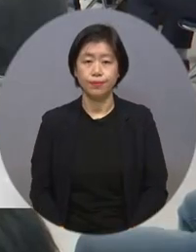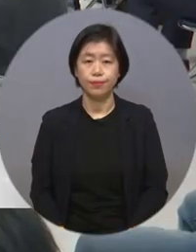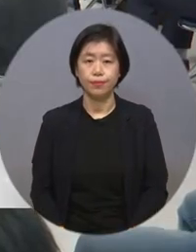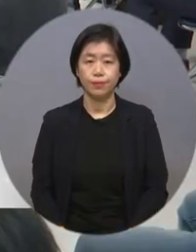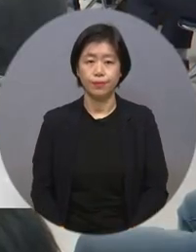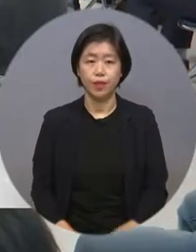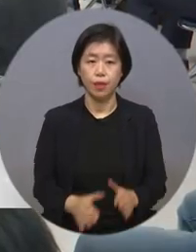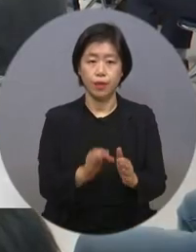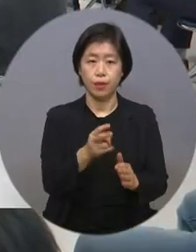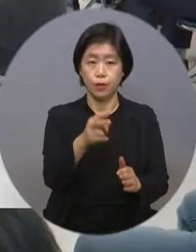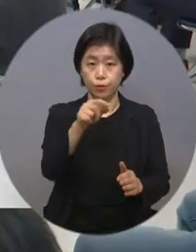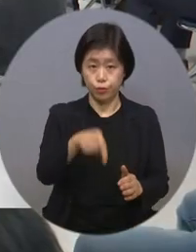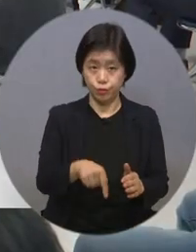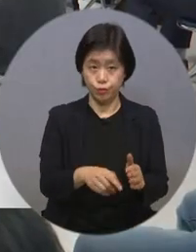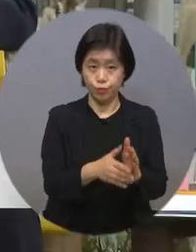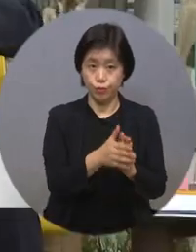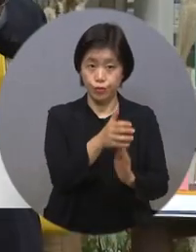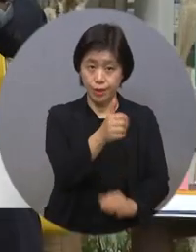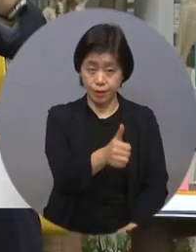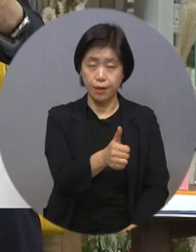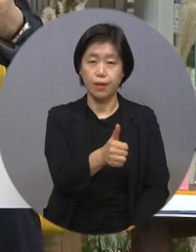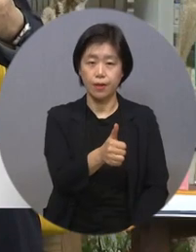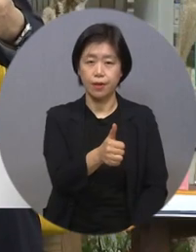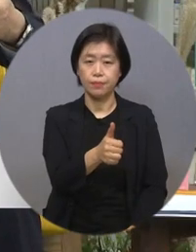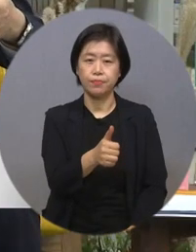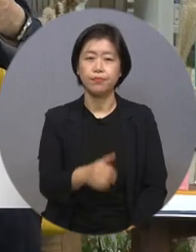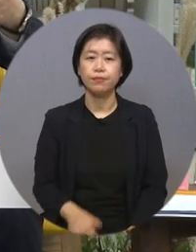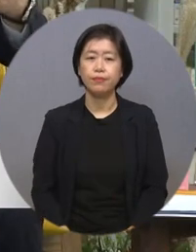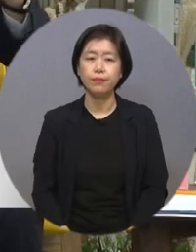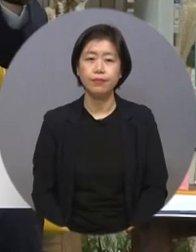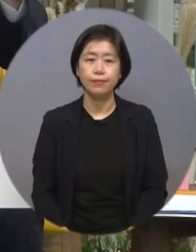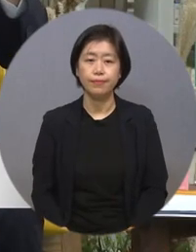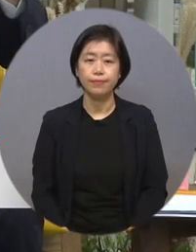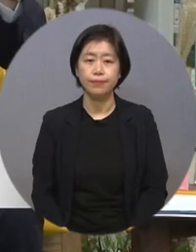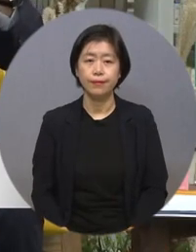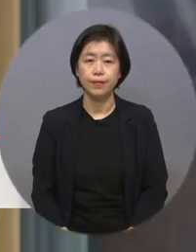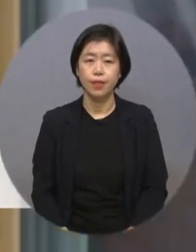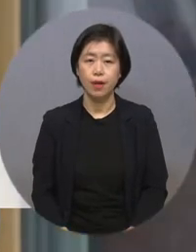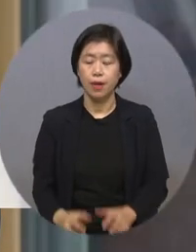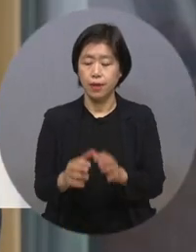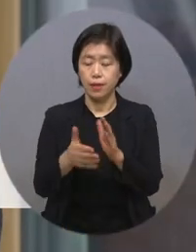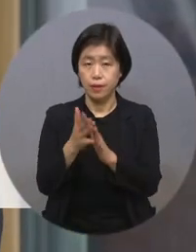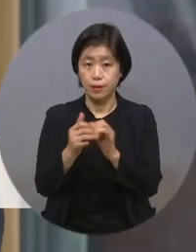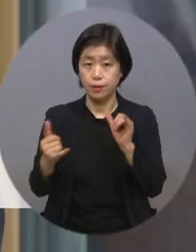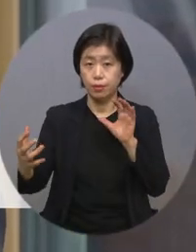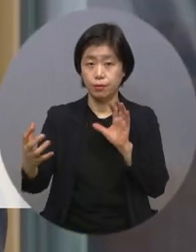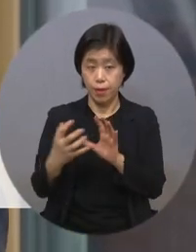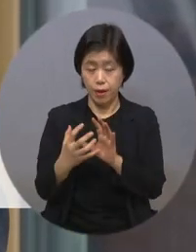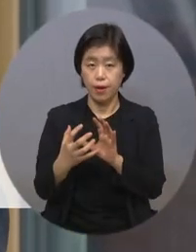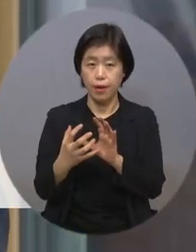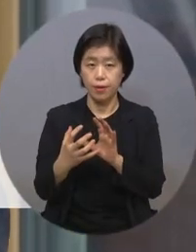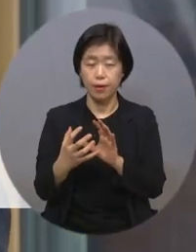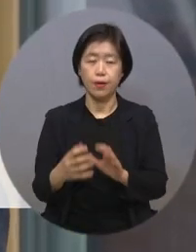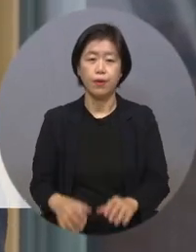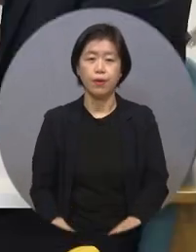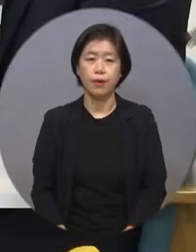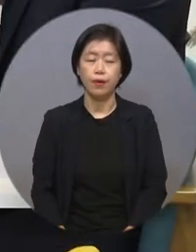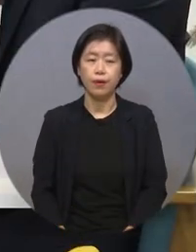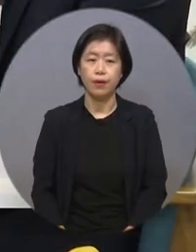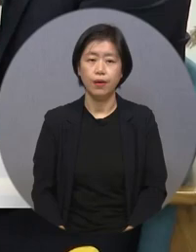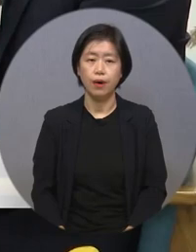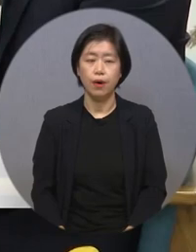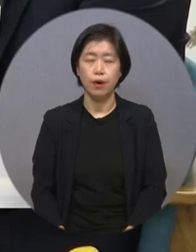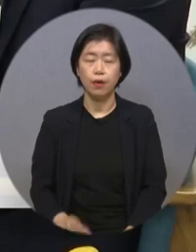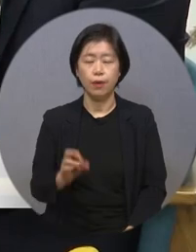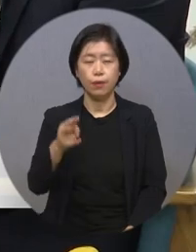권호봉 여수시장이 지난달 30일 여수 현암도서관에서 여수 새로운 100년을 열다를 주제로 시민과 함께